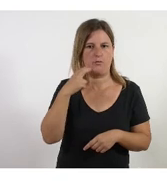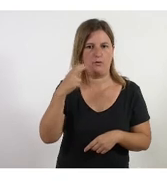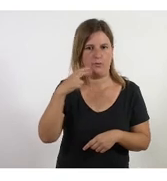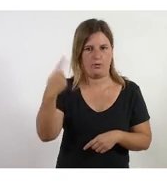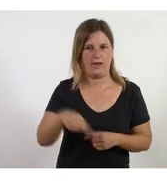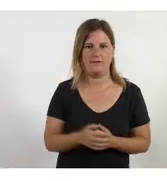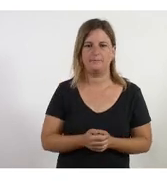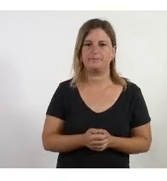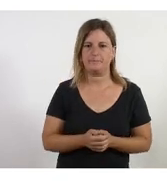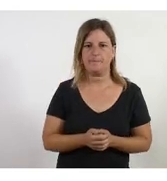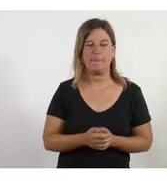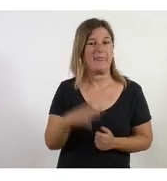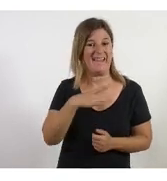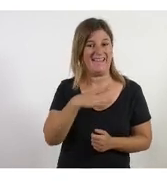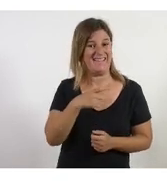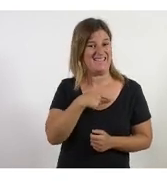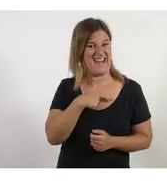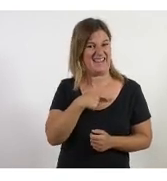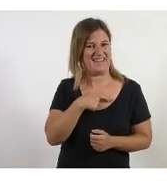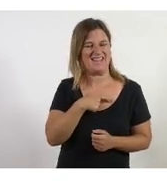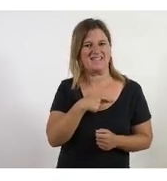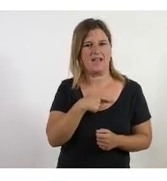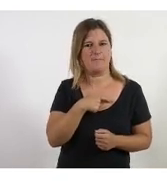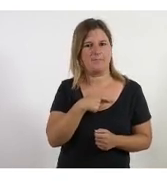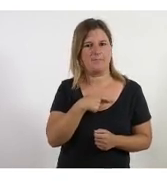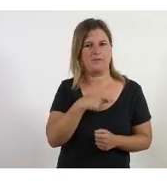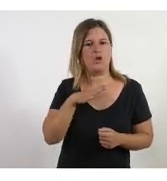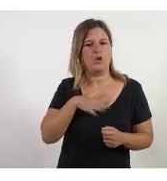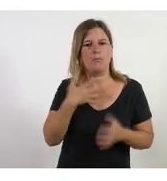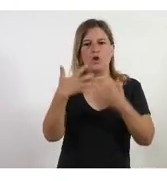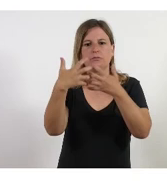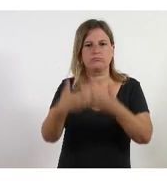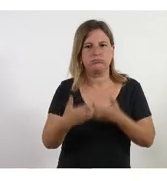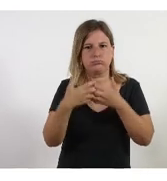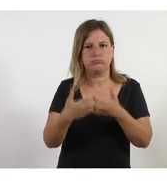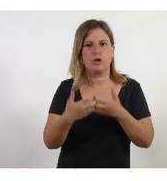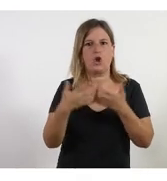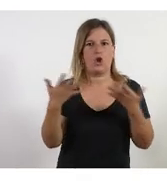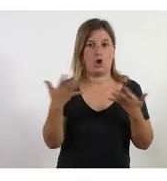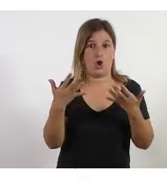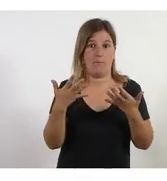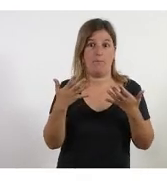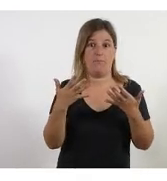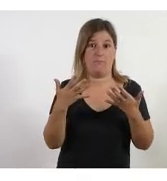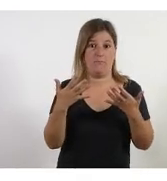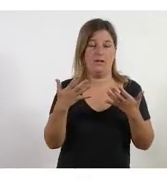L'incertesa, com us deia abans, la podem combatre, i això és molt esgotador i poc eficient, o podem